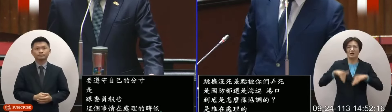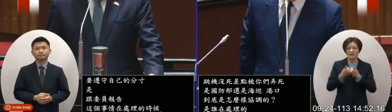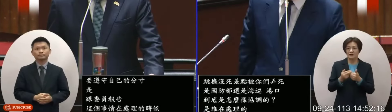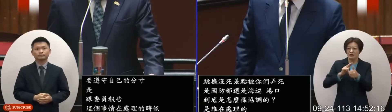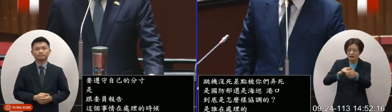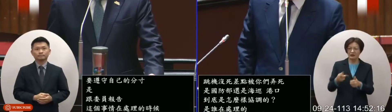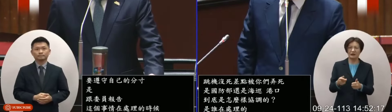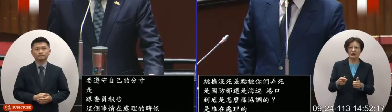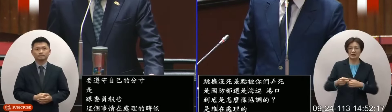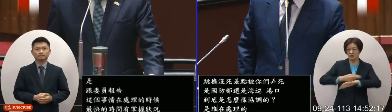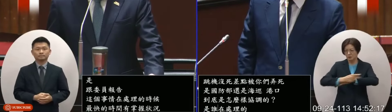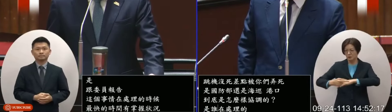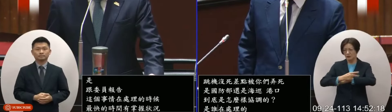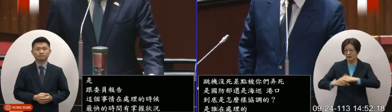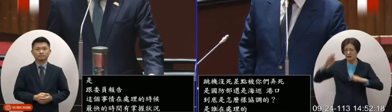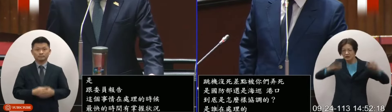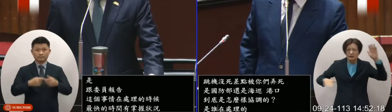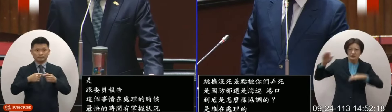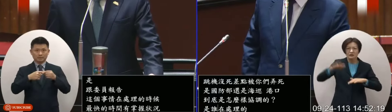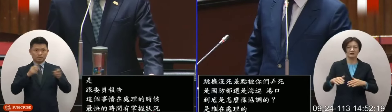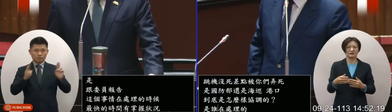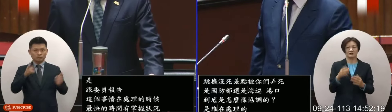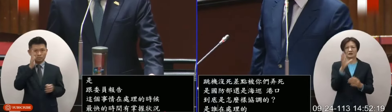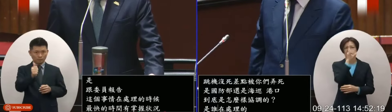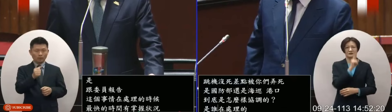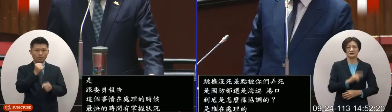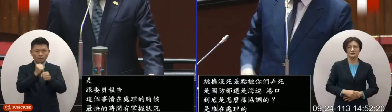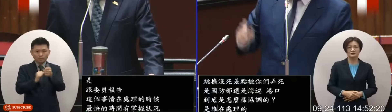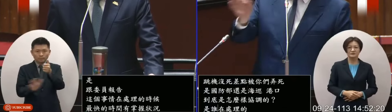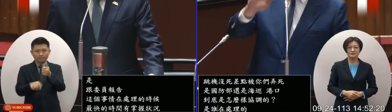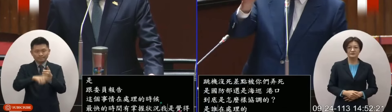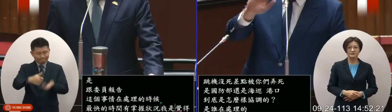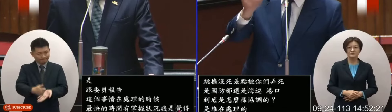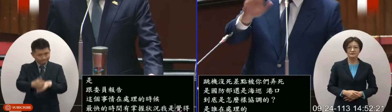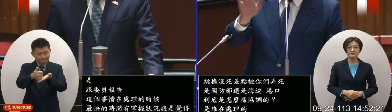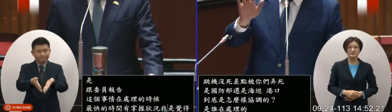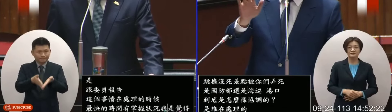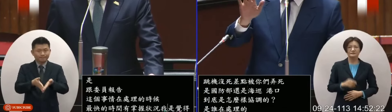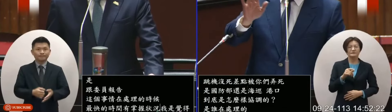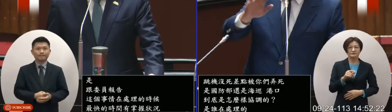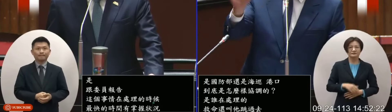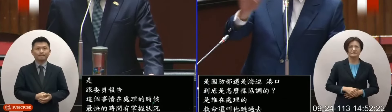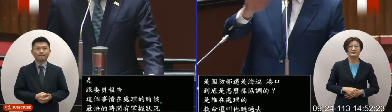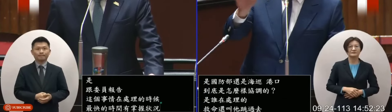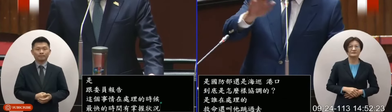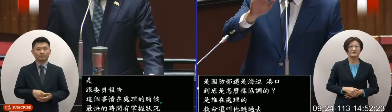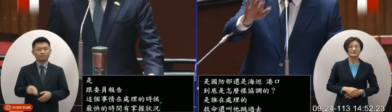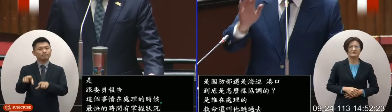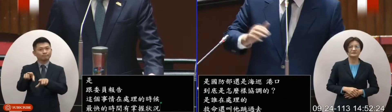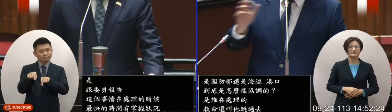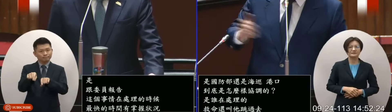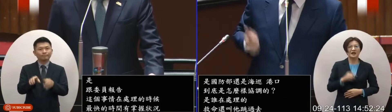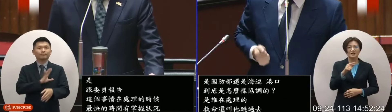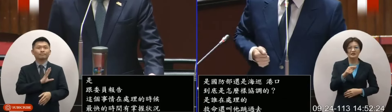爱手呢？ 咱来尊重第一线指挥官佮工作的这个。 无啦，卖阁尊重啊啦！ 兄弟，因来处理。